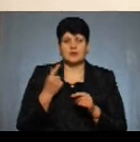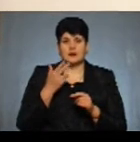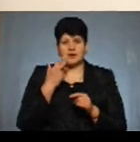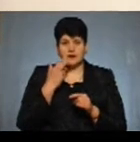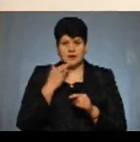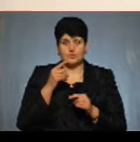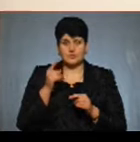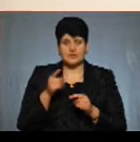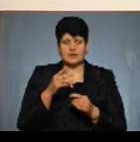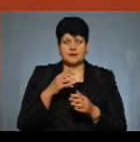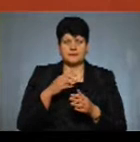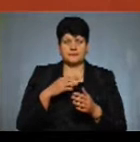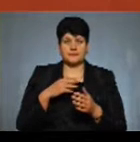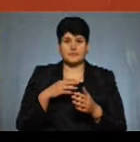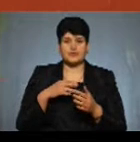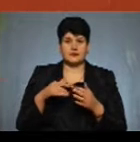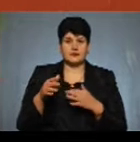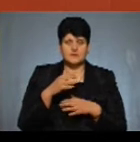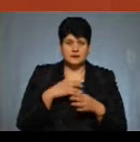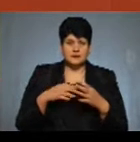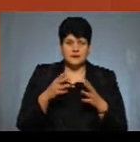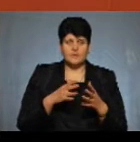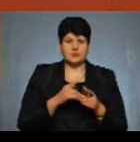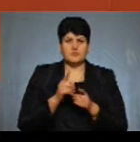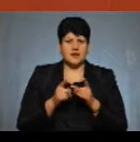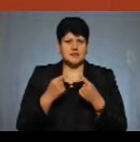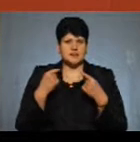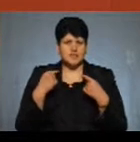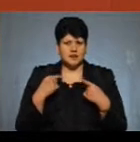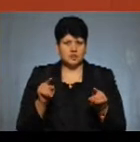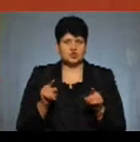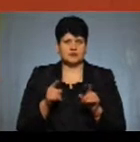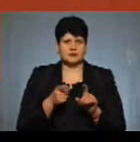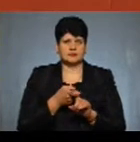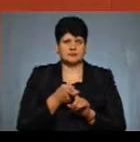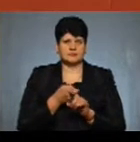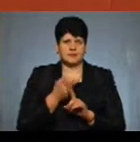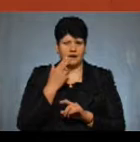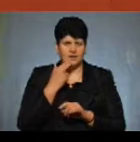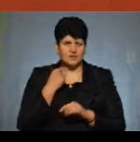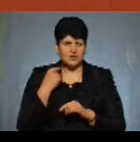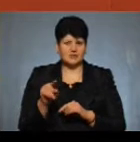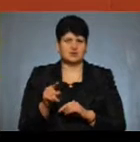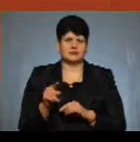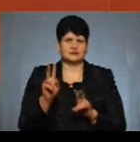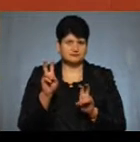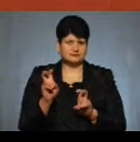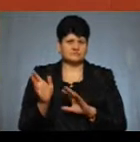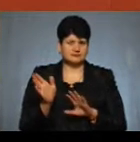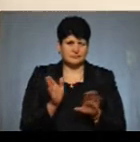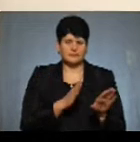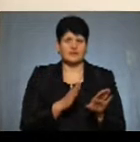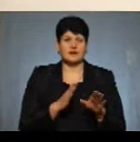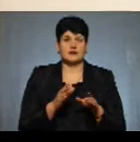грипу, в неї більше йде циркуляція одного збудника, потім змінюється інша хвиля грипу, і відповідно чи